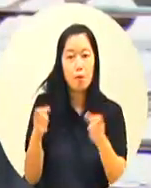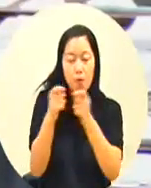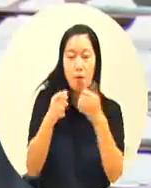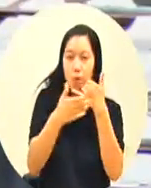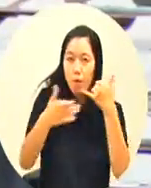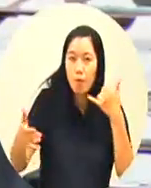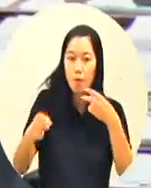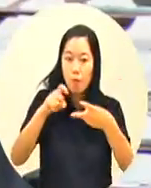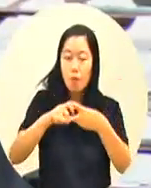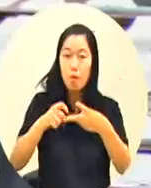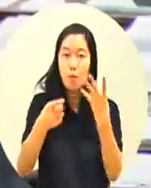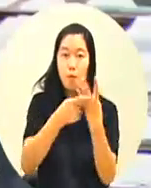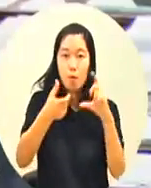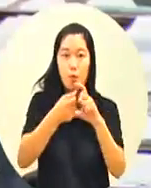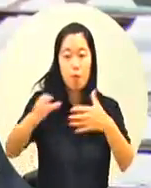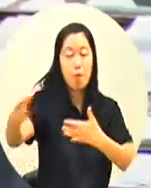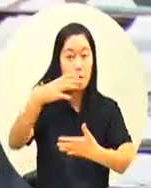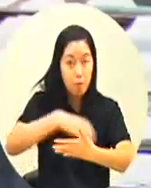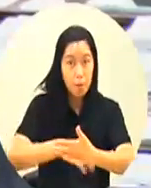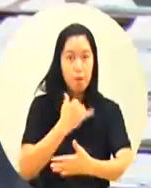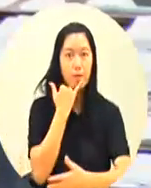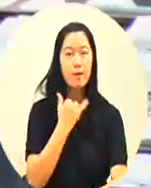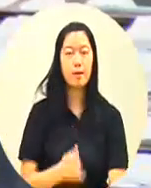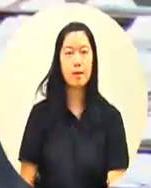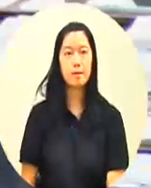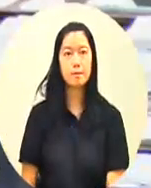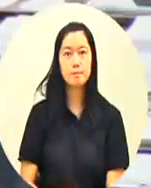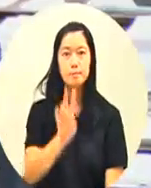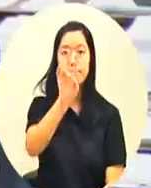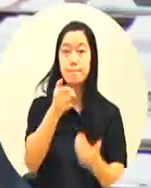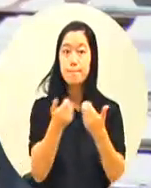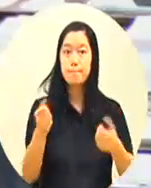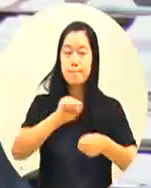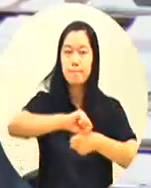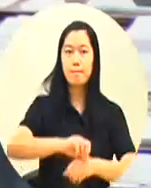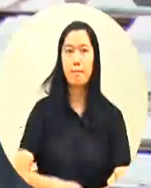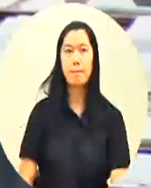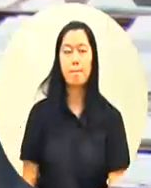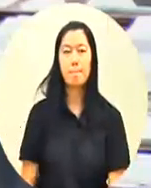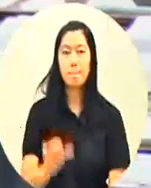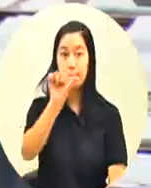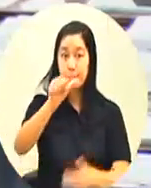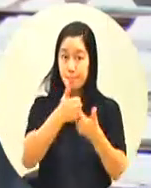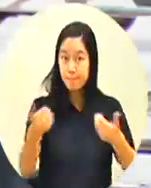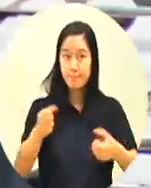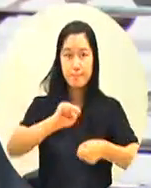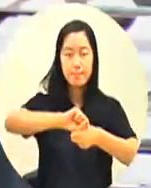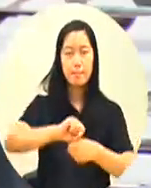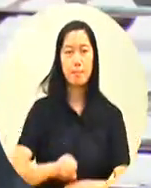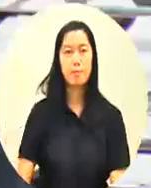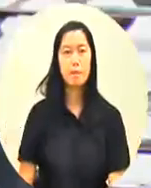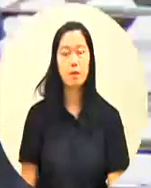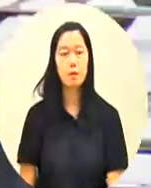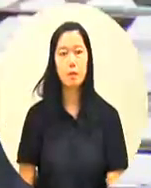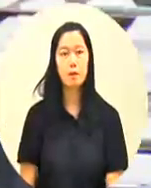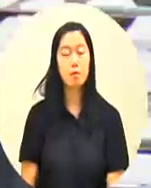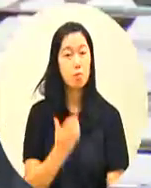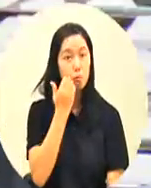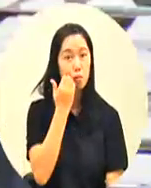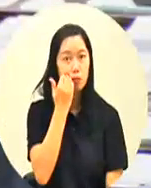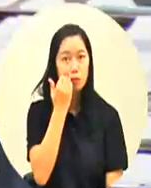可以把它拉进来。 再两分钟，再 五分钟好了， 五分钟好，再五分钟， 好，如果